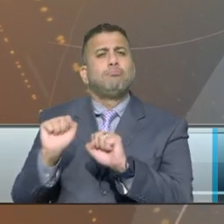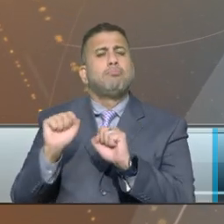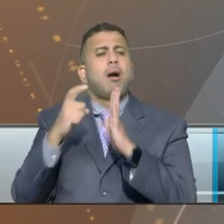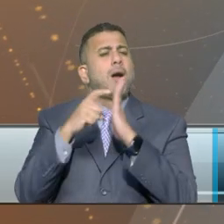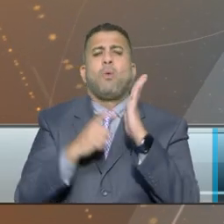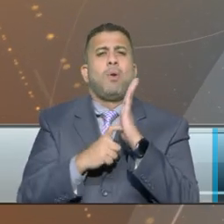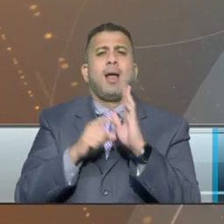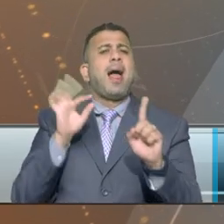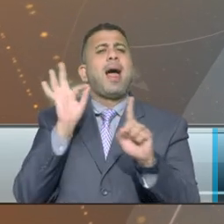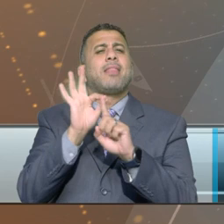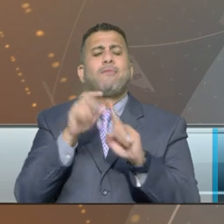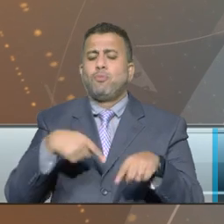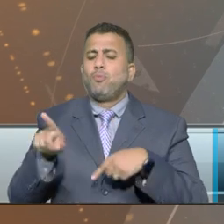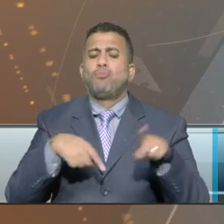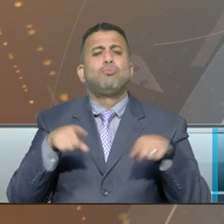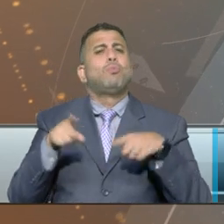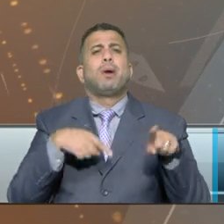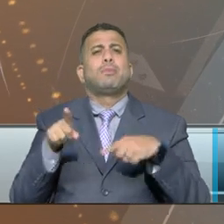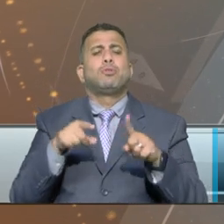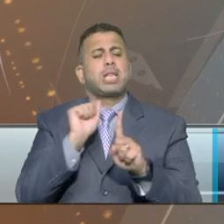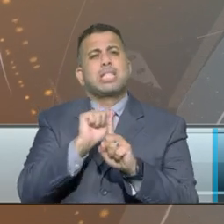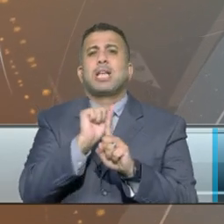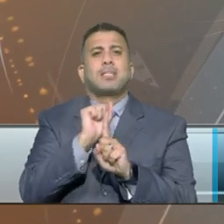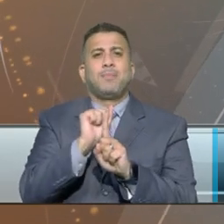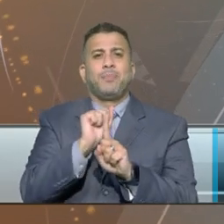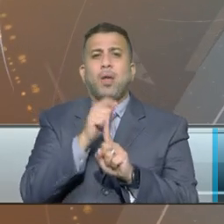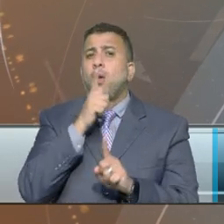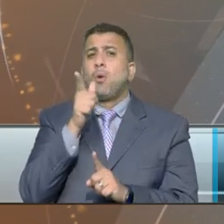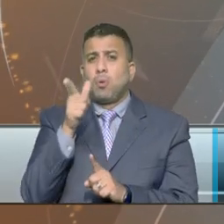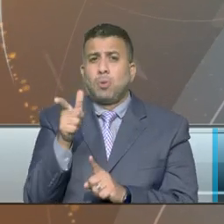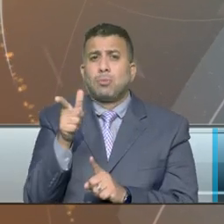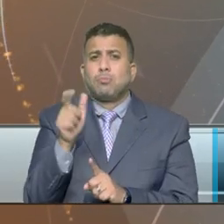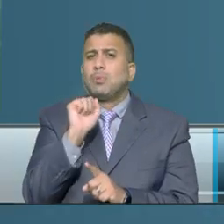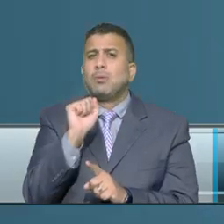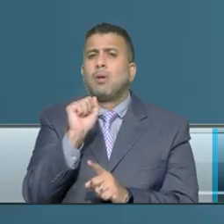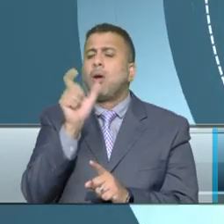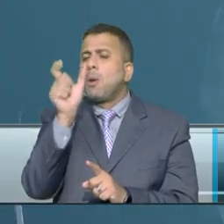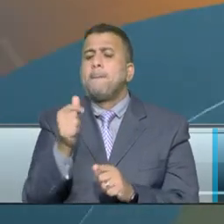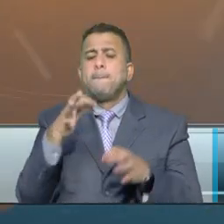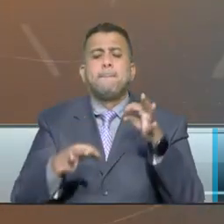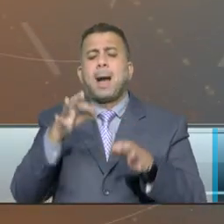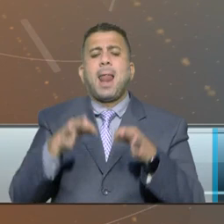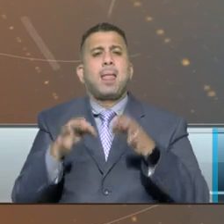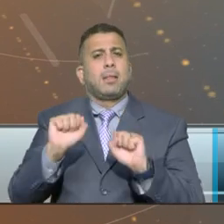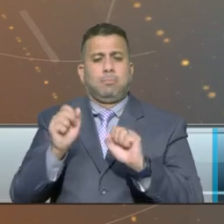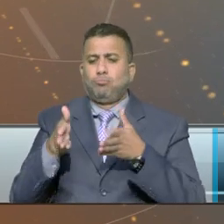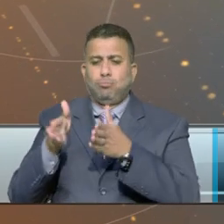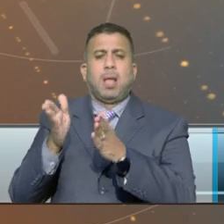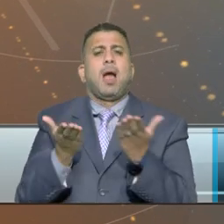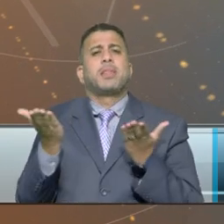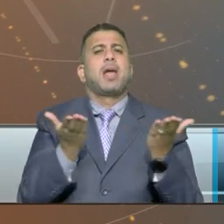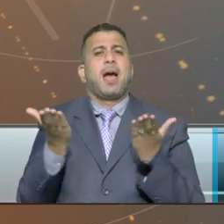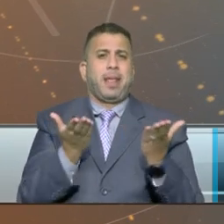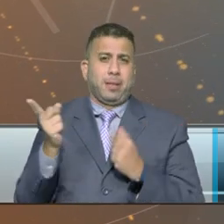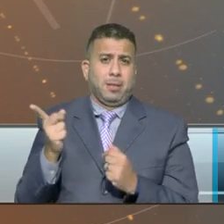القانونيه اللازمه لتحقيق اهدافها ومباشره اختصاصاتها ويكون لها الاستقلال المالي والاداري